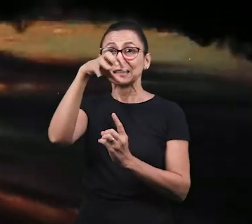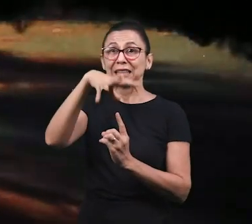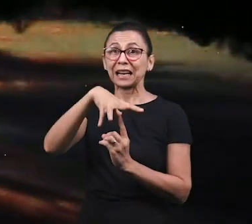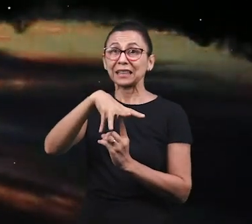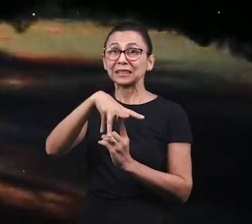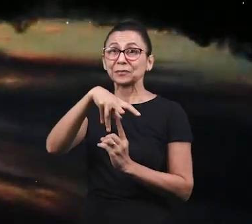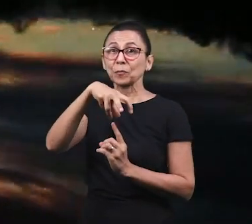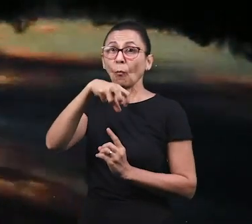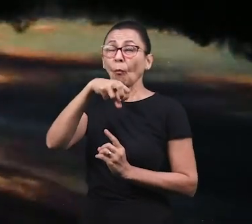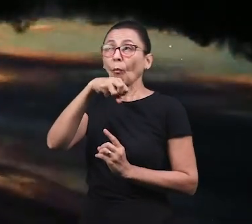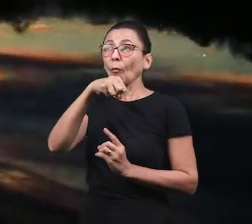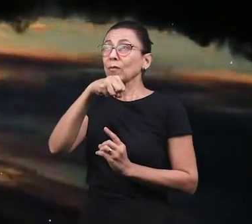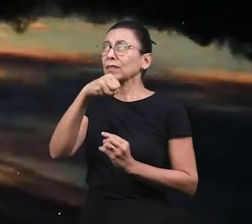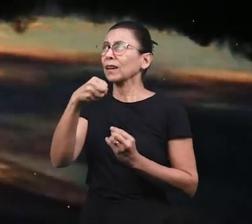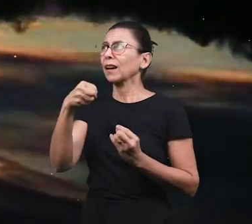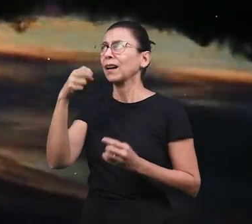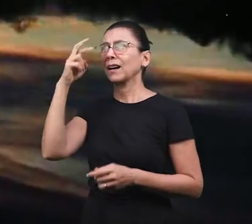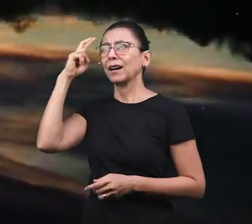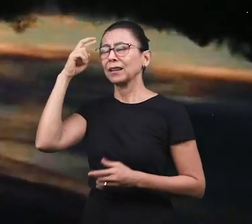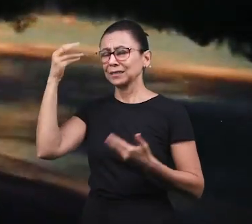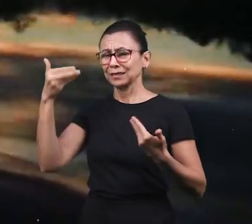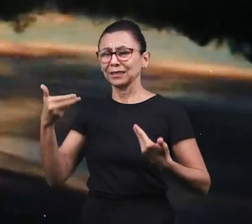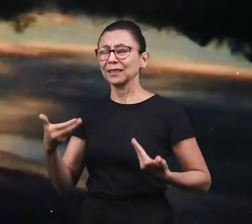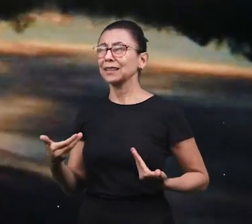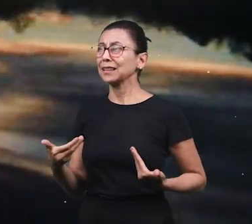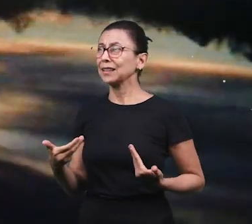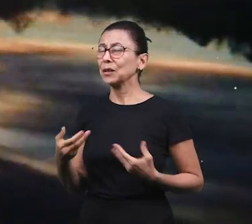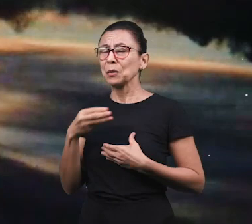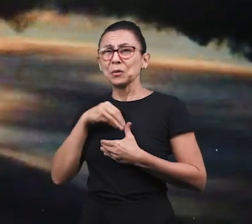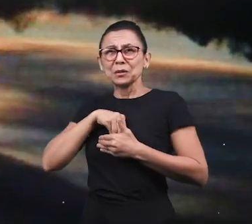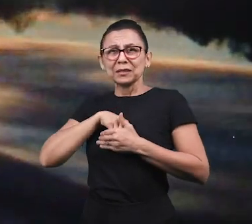sem a tua graça eu não